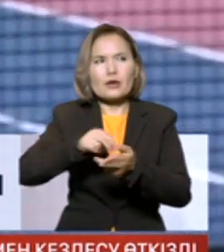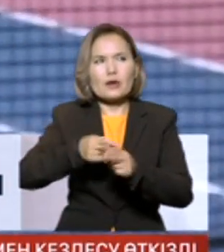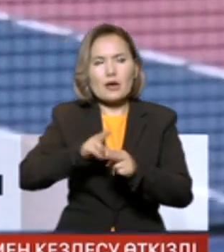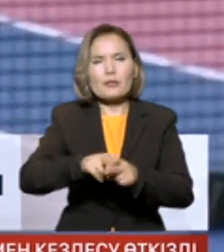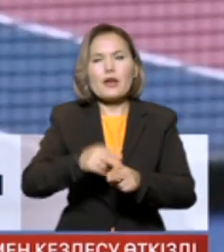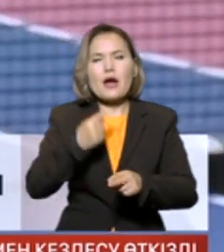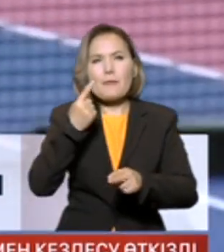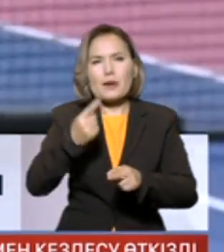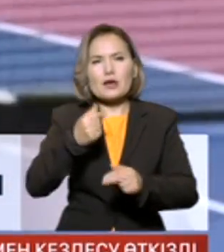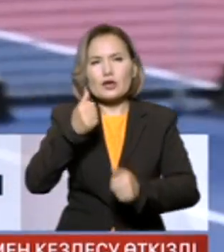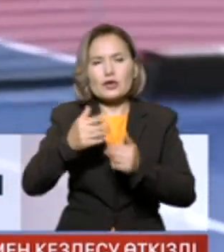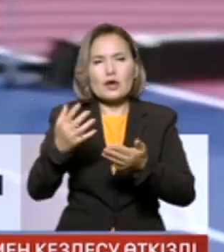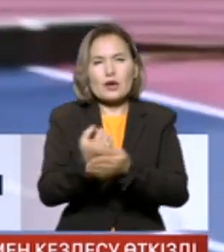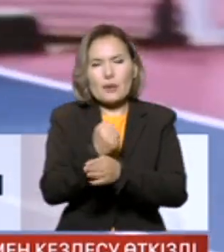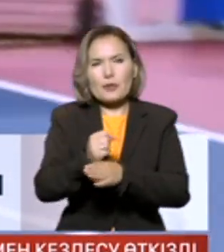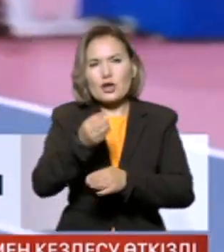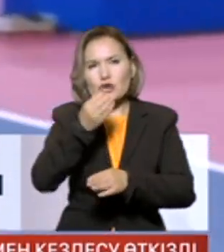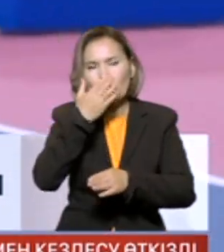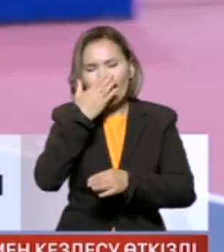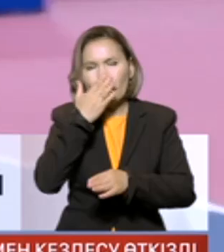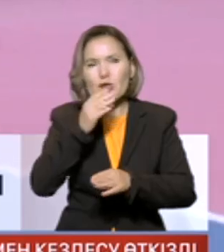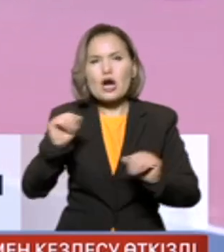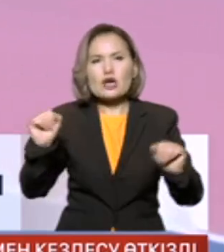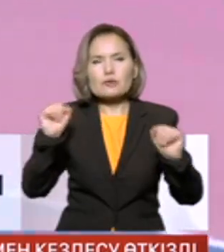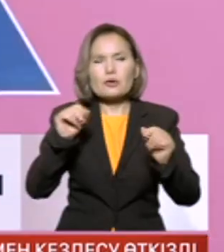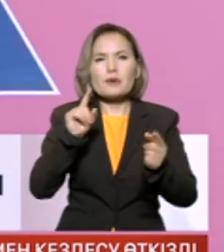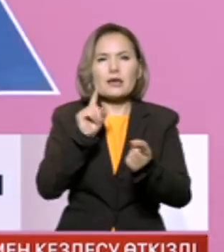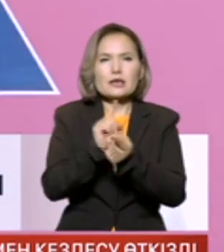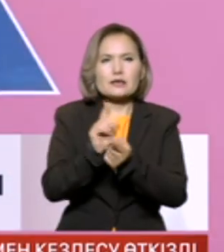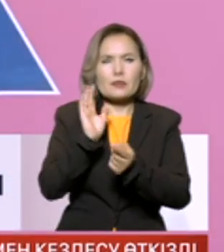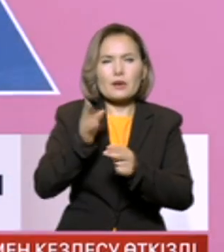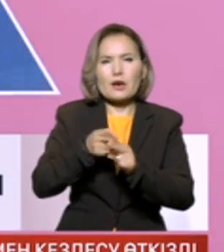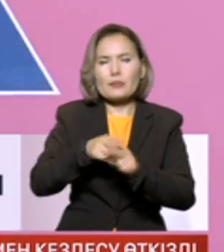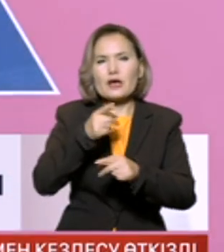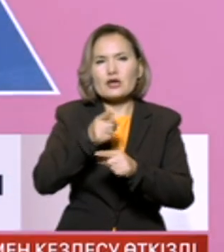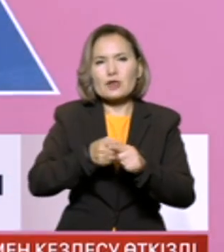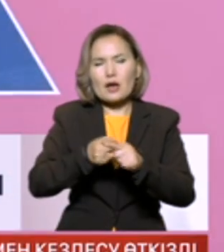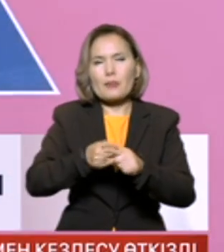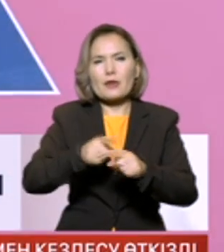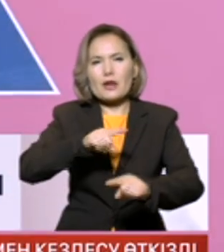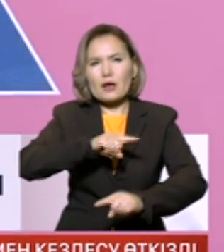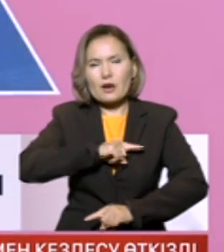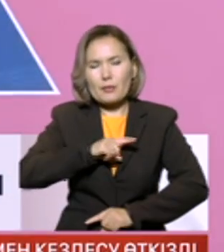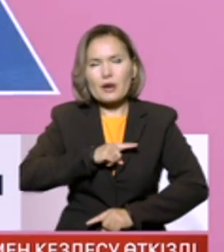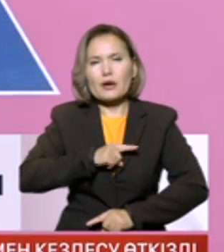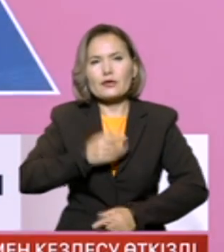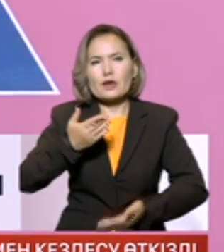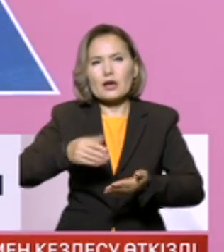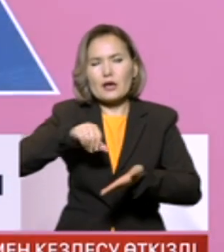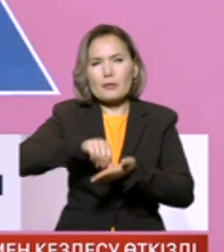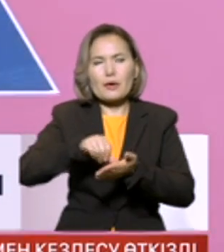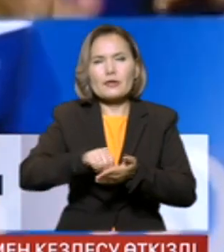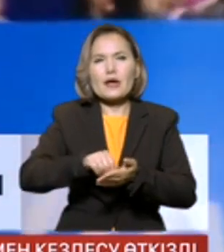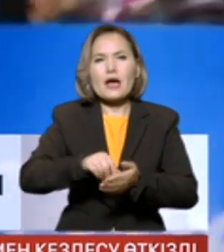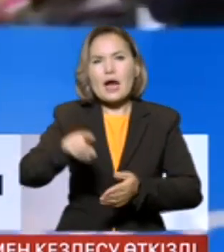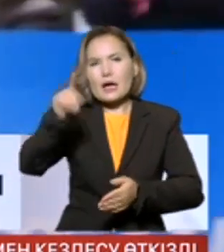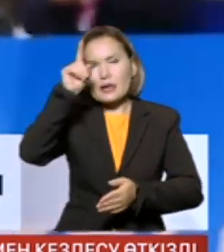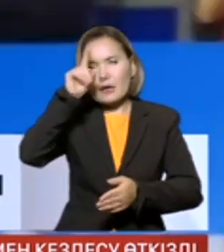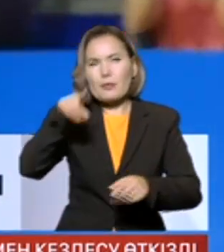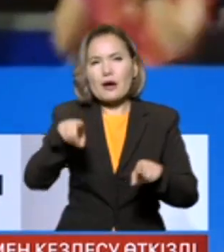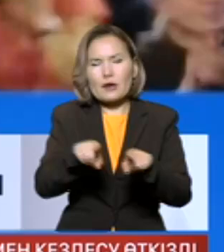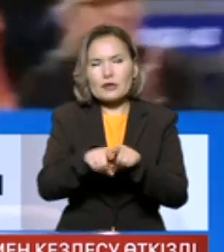бірінші турдан өтсе, жапон спортшысы Кей Нишикоримен кездеседі. Жартылай финалға шығып жатса, германиялық Александр